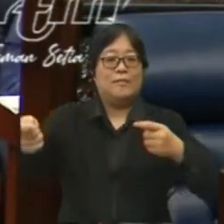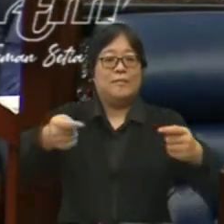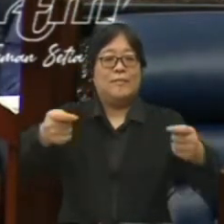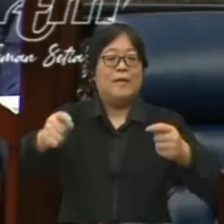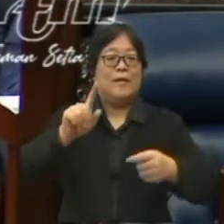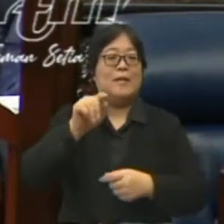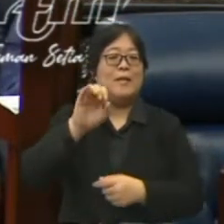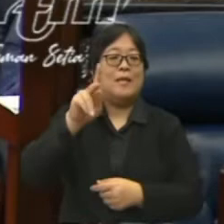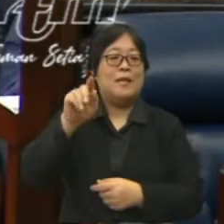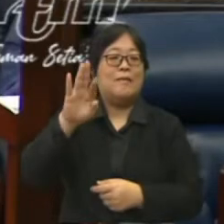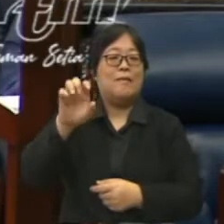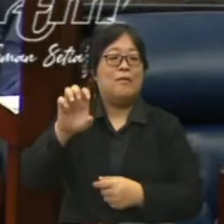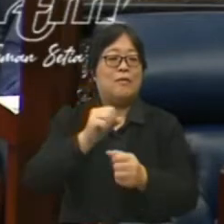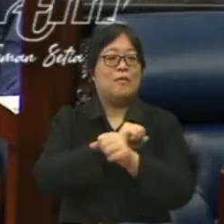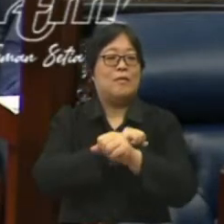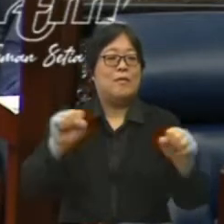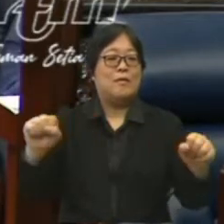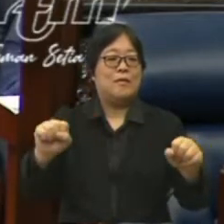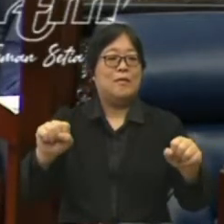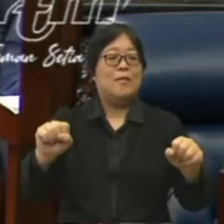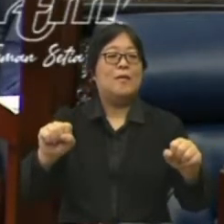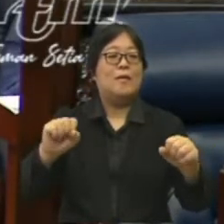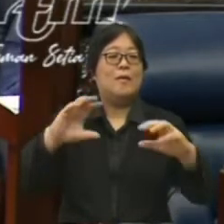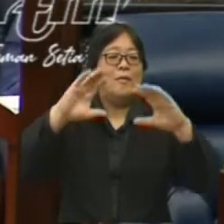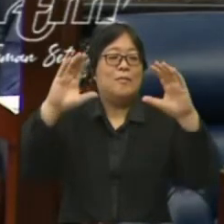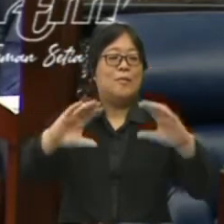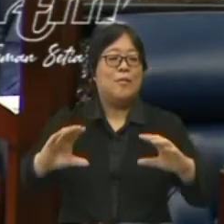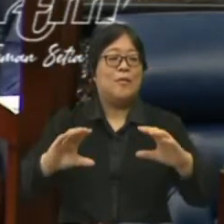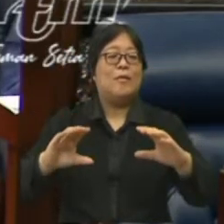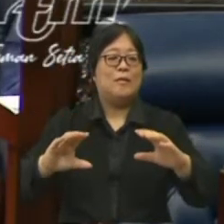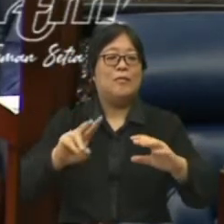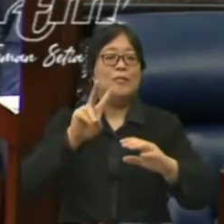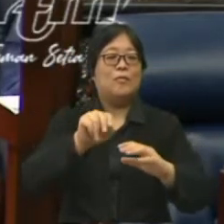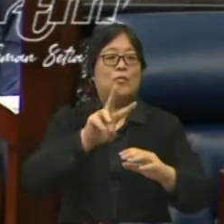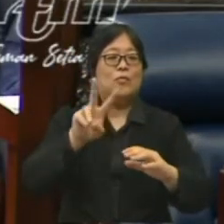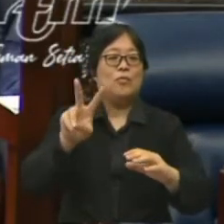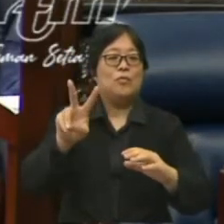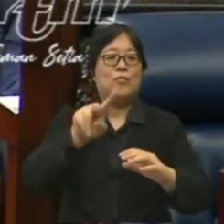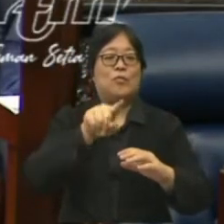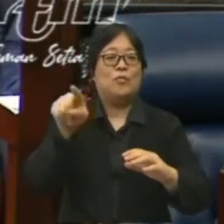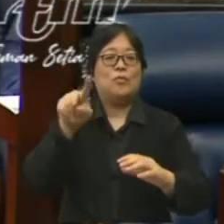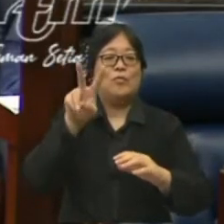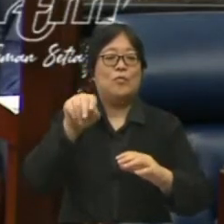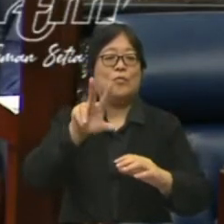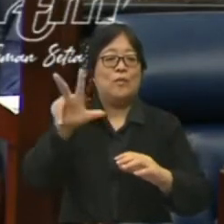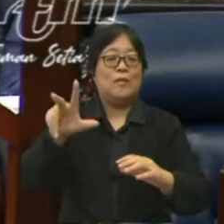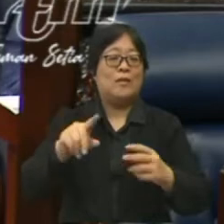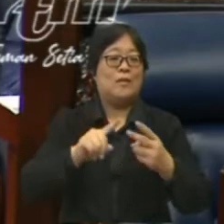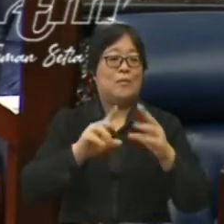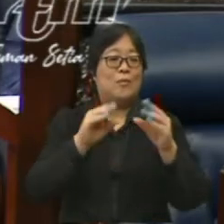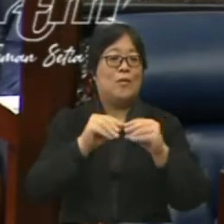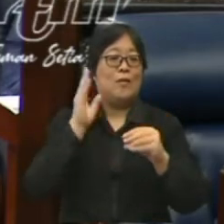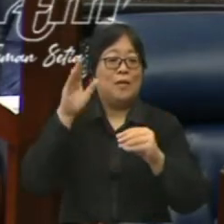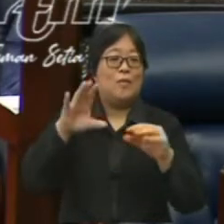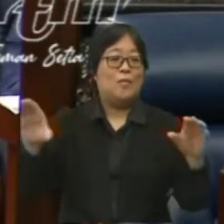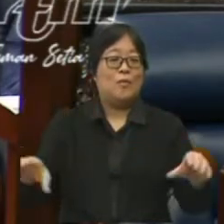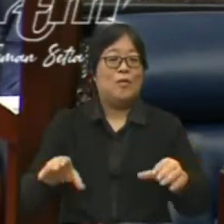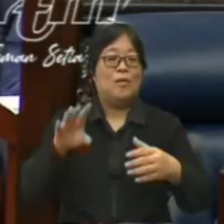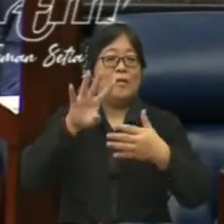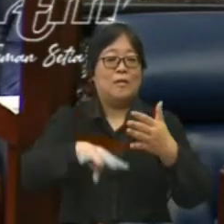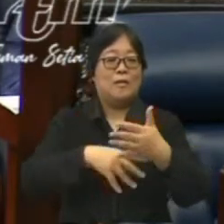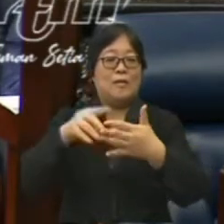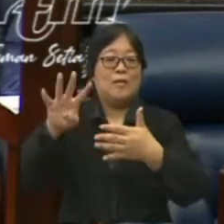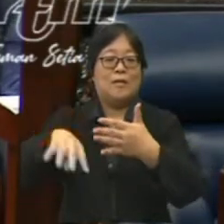tasvos persediaan menghadapi monsun timur laut 2022 2023 masyarakat ini akan diadakan secara